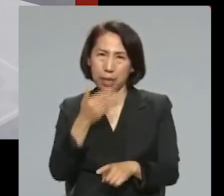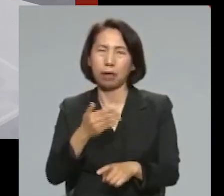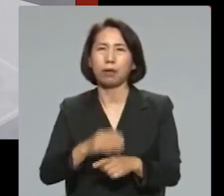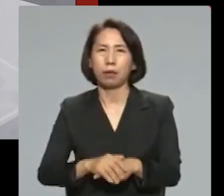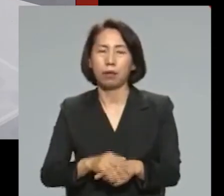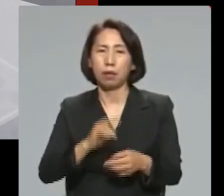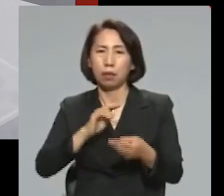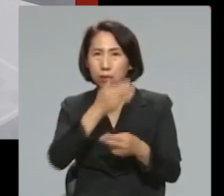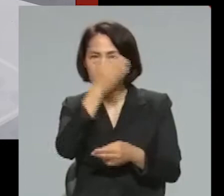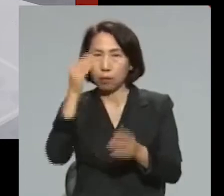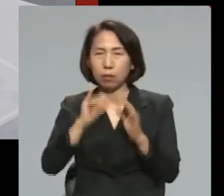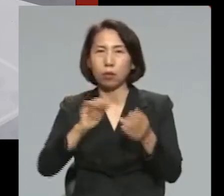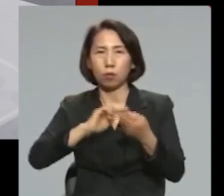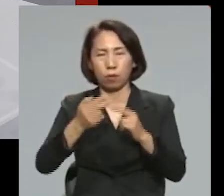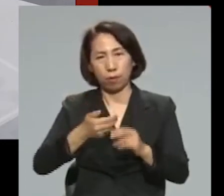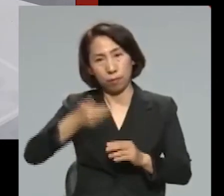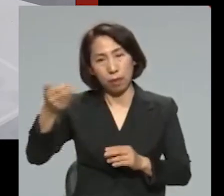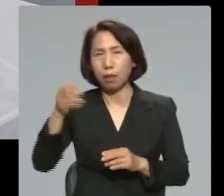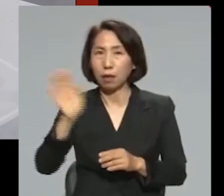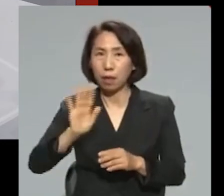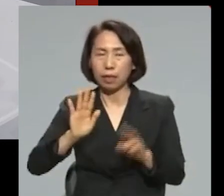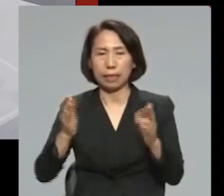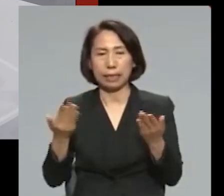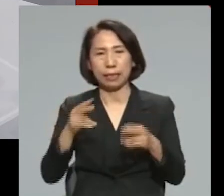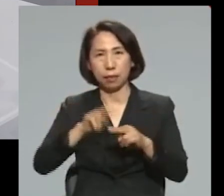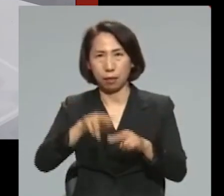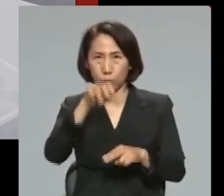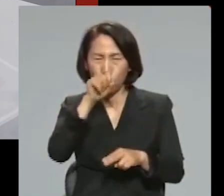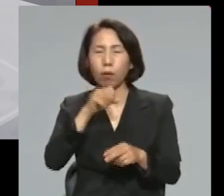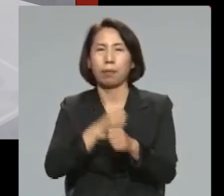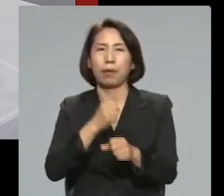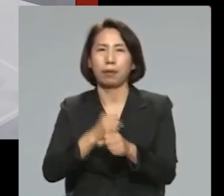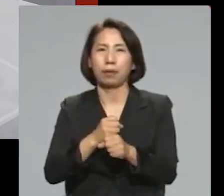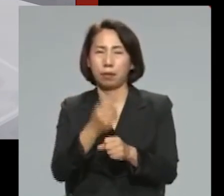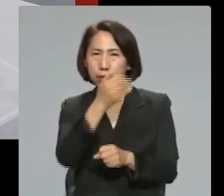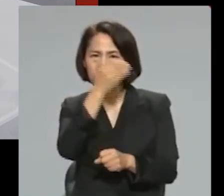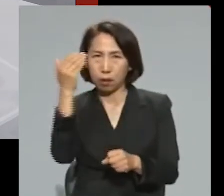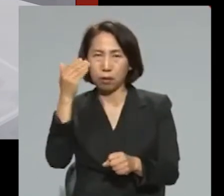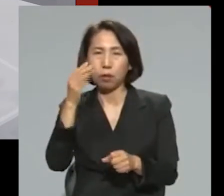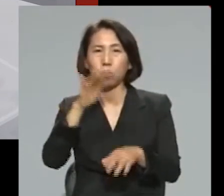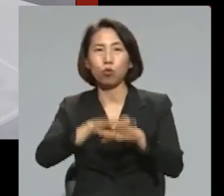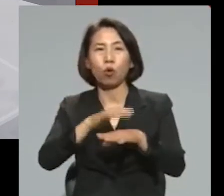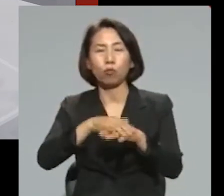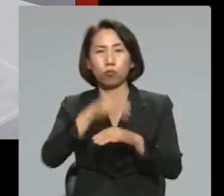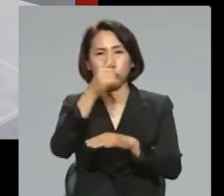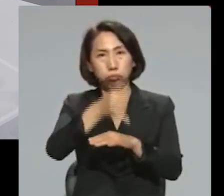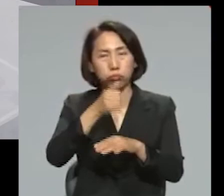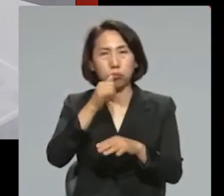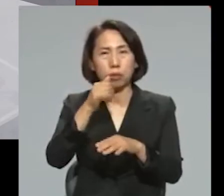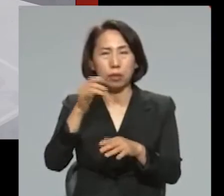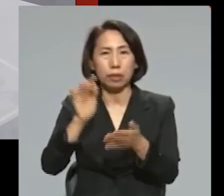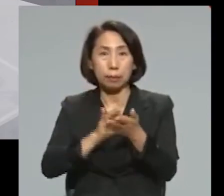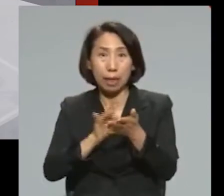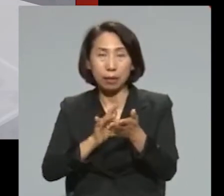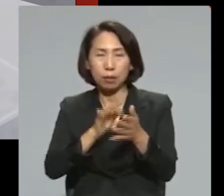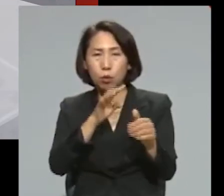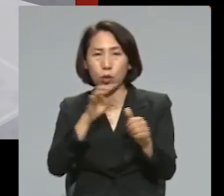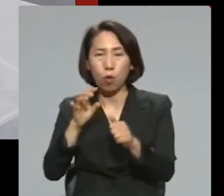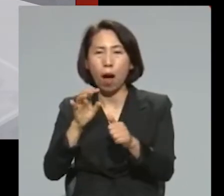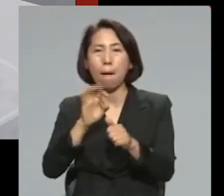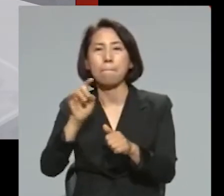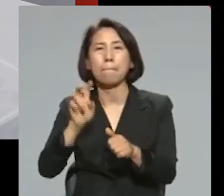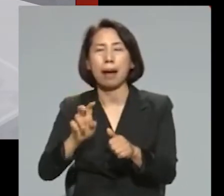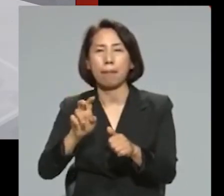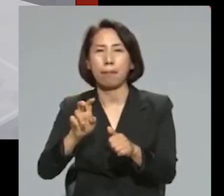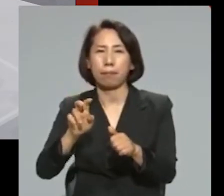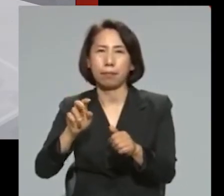않게 일자리를 만들겠습니다. 청년 농부 스마트팜 정책 지원과 청년 드림센터